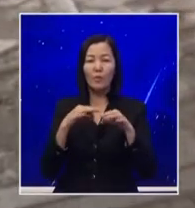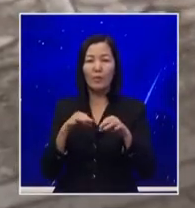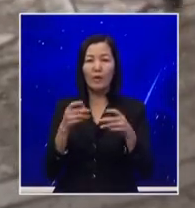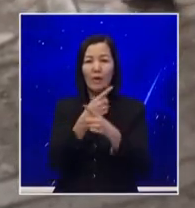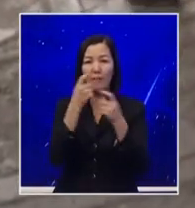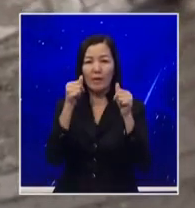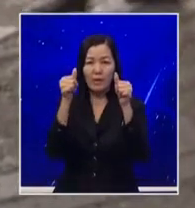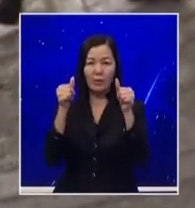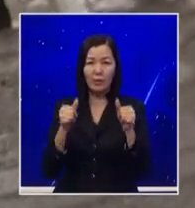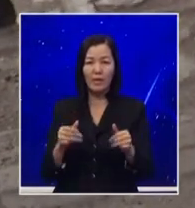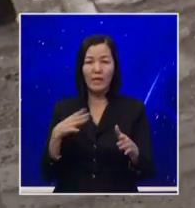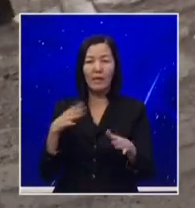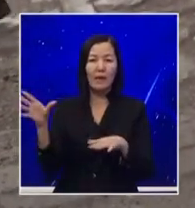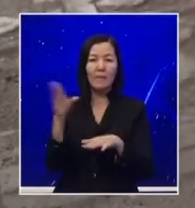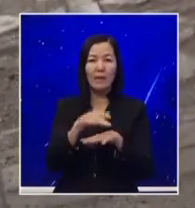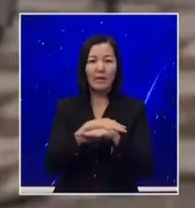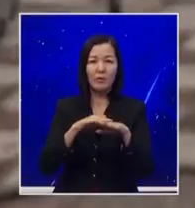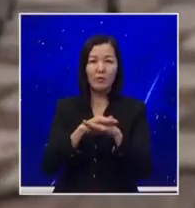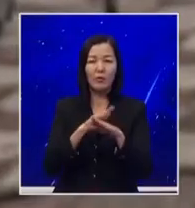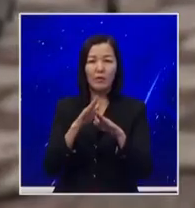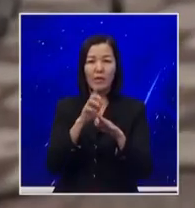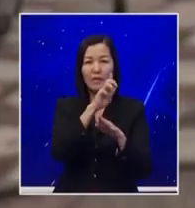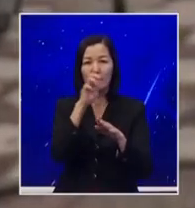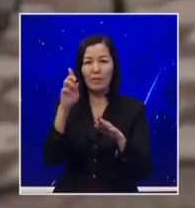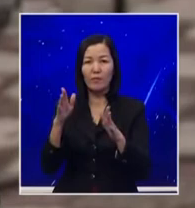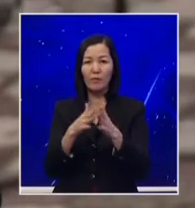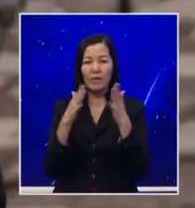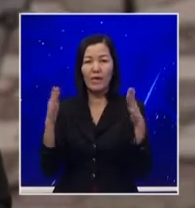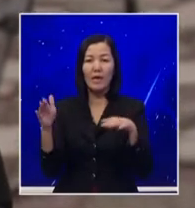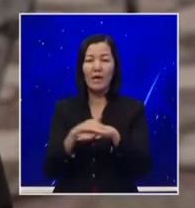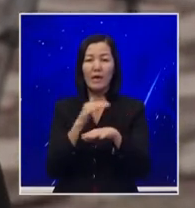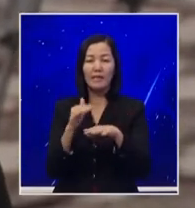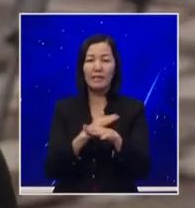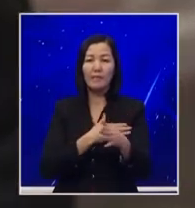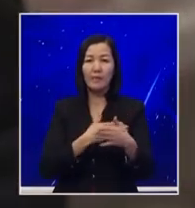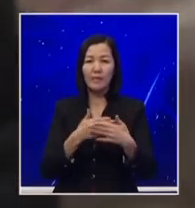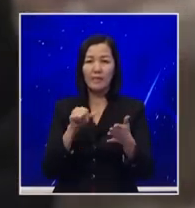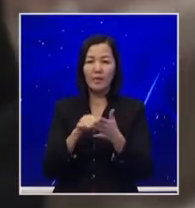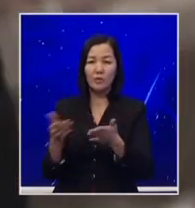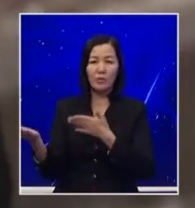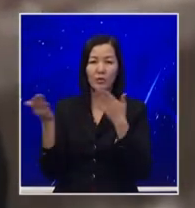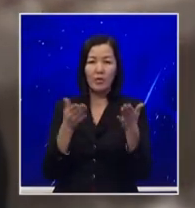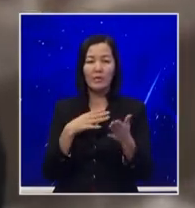ілді. Осылайша барша тұрғындарды кітапхана қорын кеңейтуге, акцияға белсене араласуға шақырды.